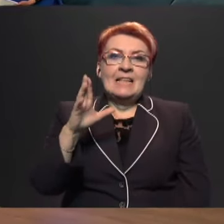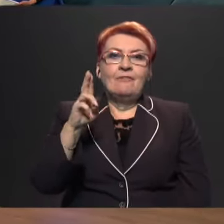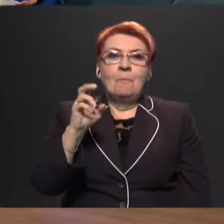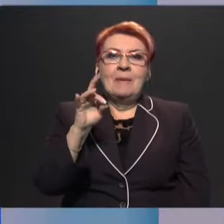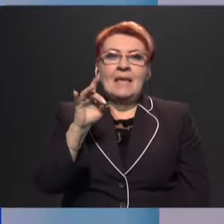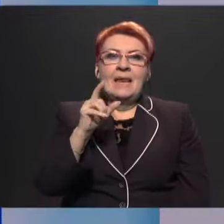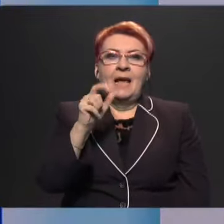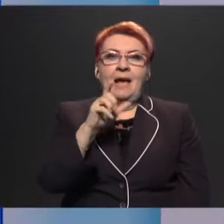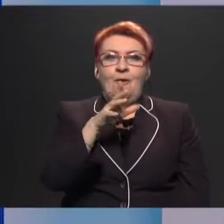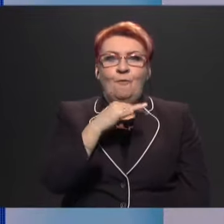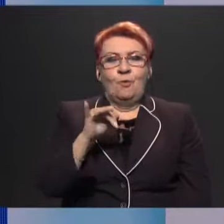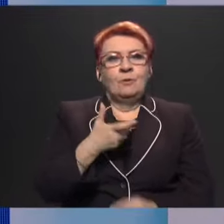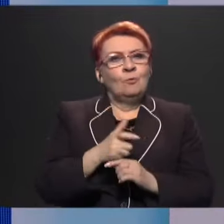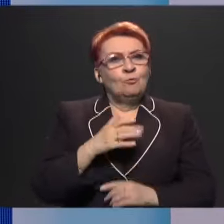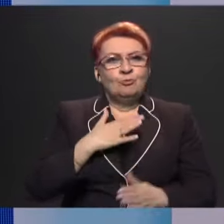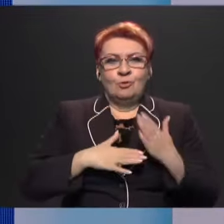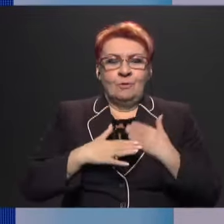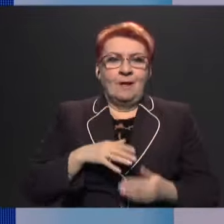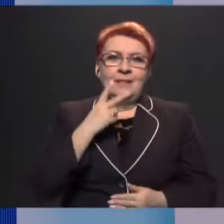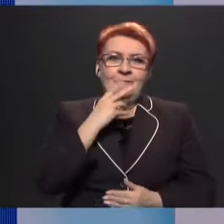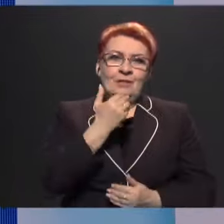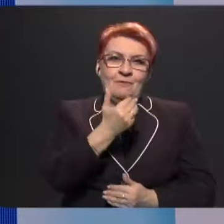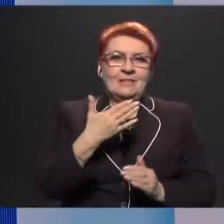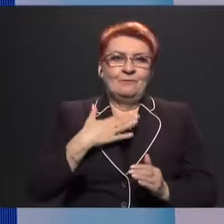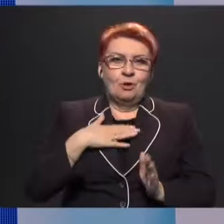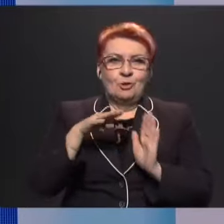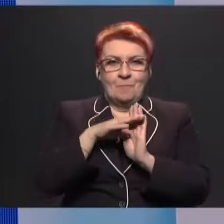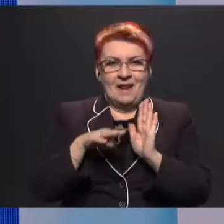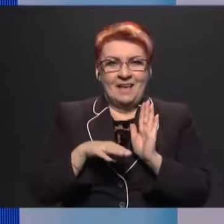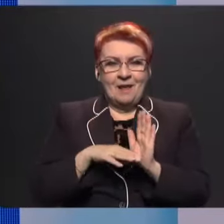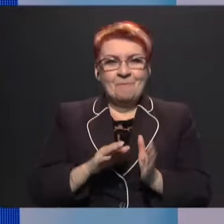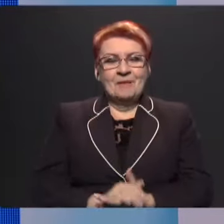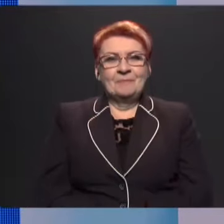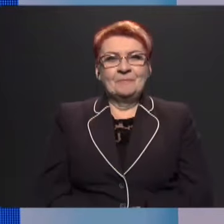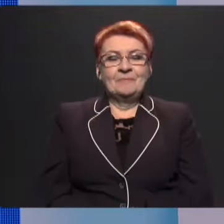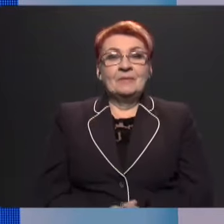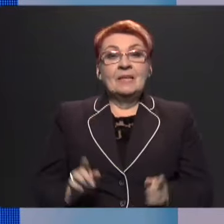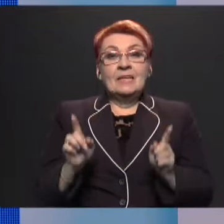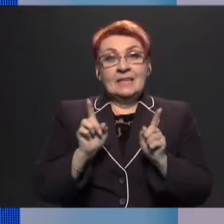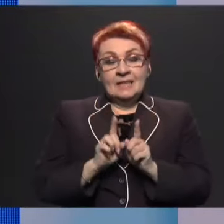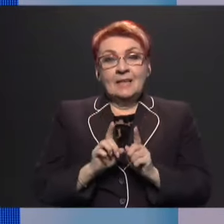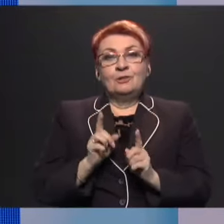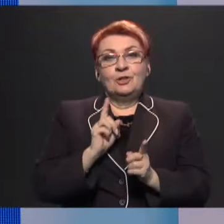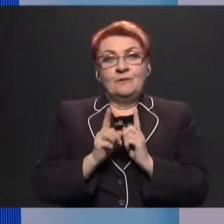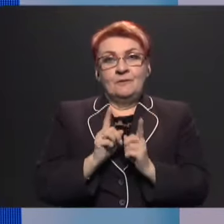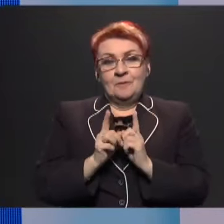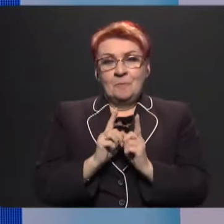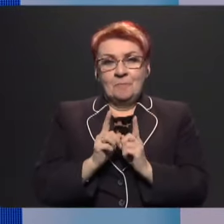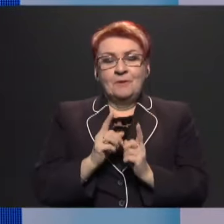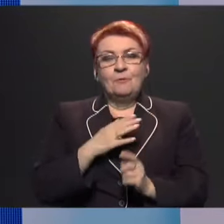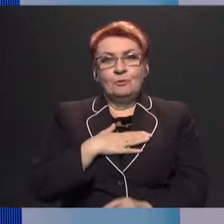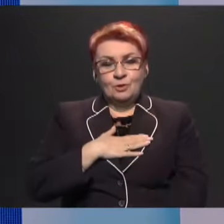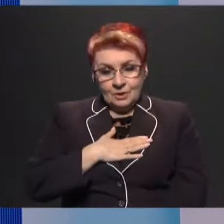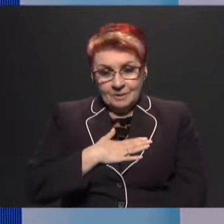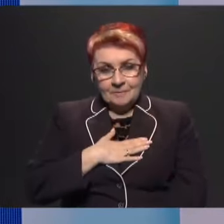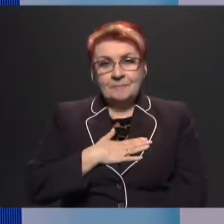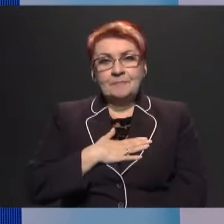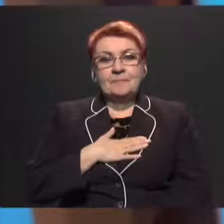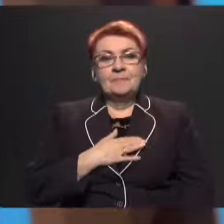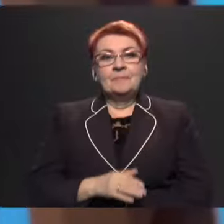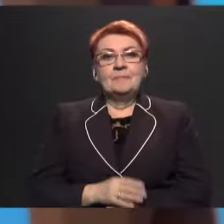отец Владислав. Очень рада приветствовать вас в программе. Здравствуйте, здравствуйте. Также этим вечером нам будет помогать наш